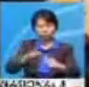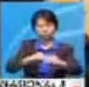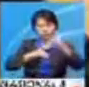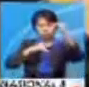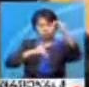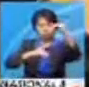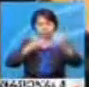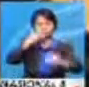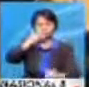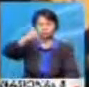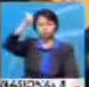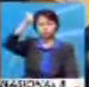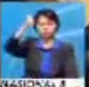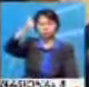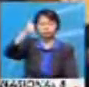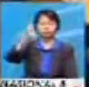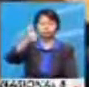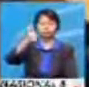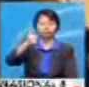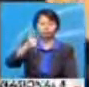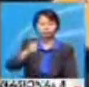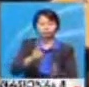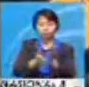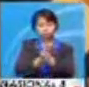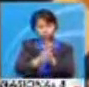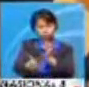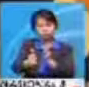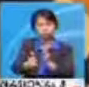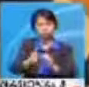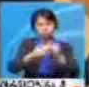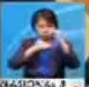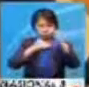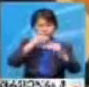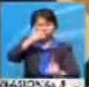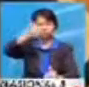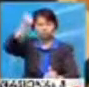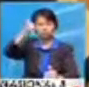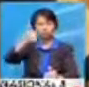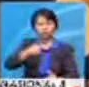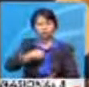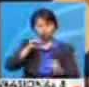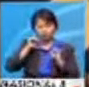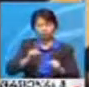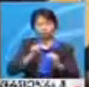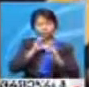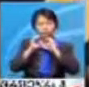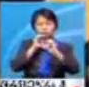yang terbaik. Skill wise pun memang yang di tahap yang terbaik. And then saya boleh cakap